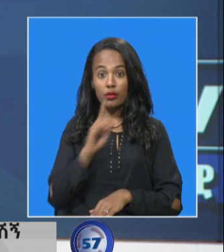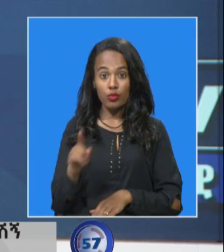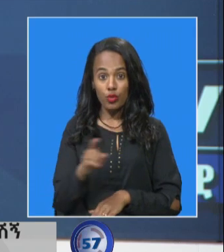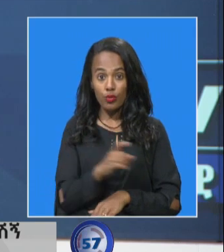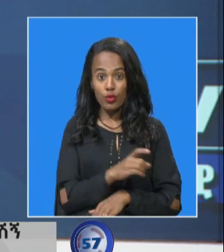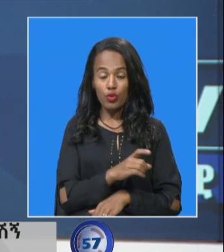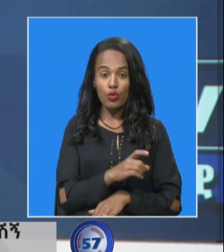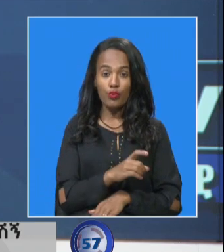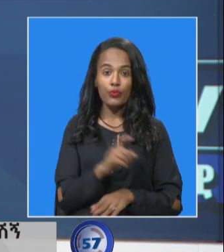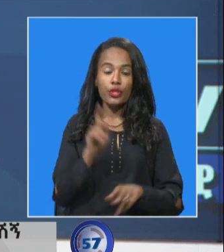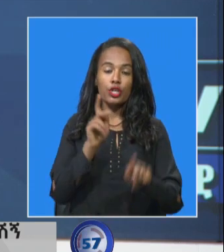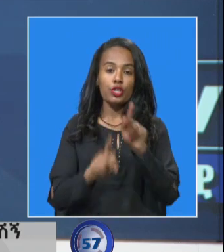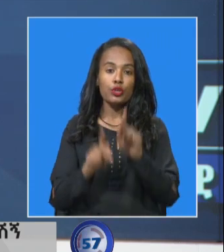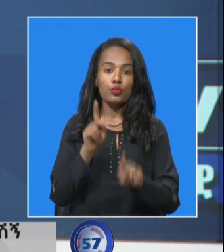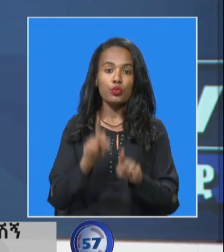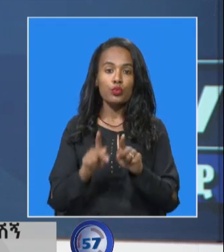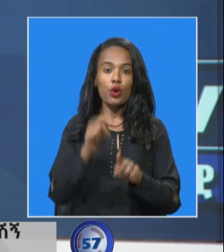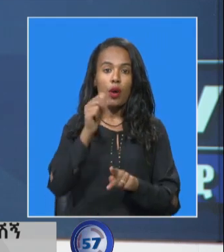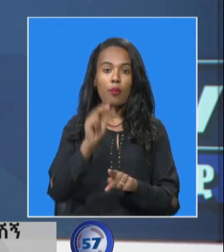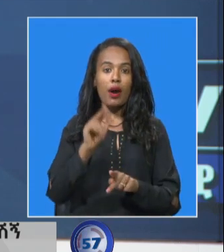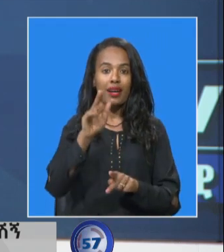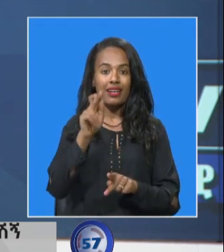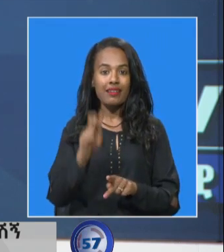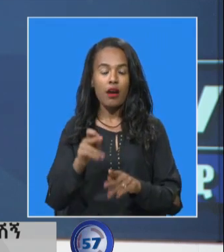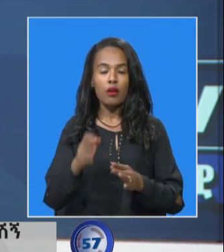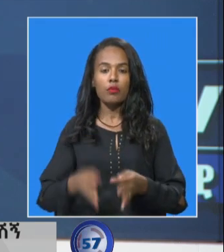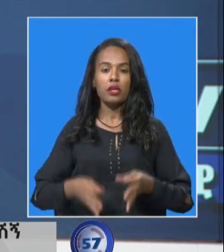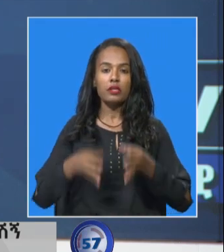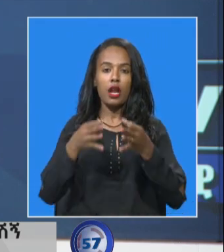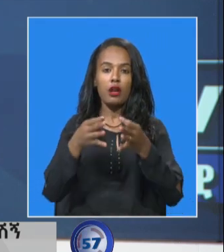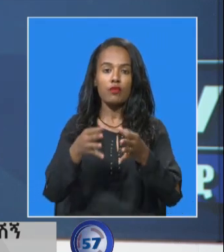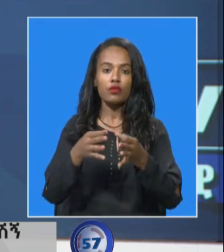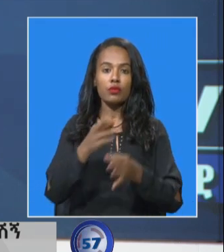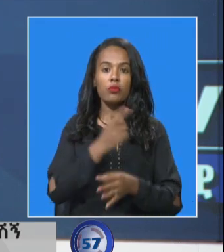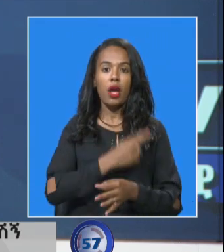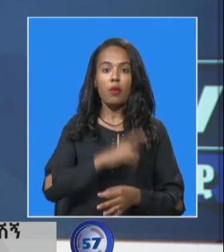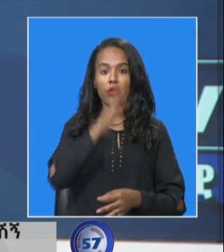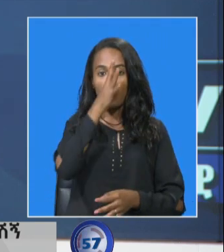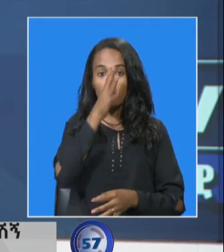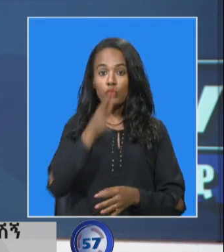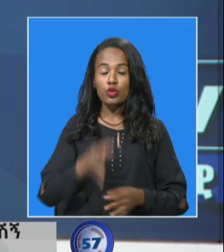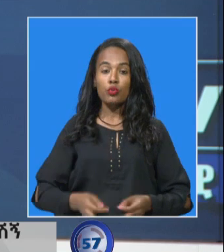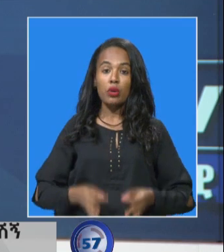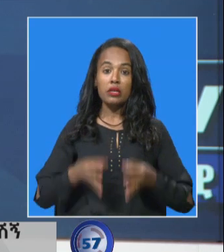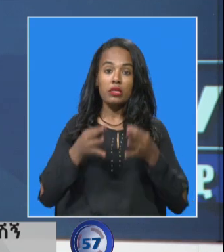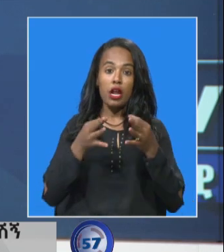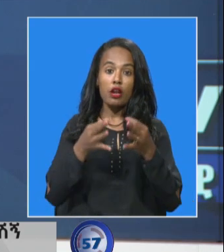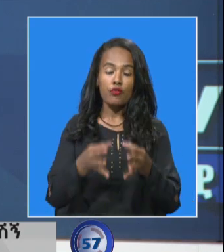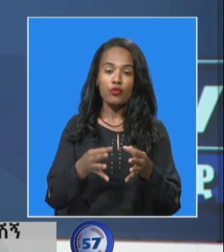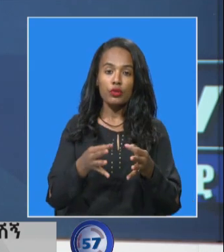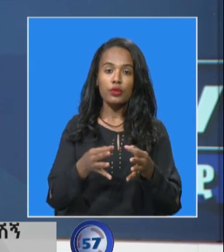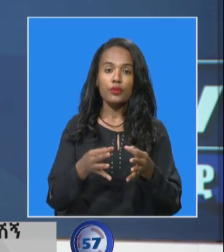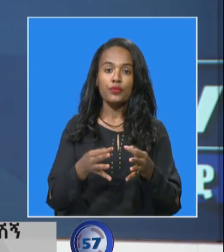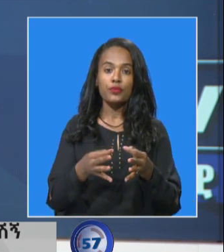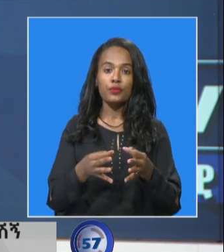የሚሆነውና ህዝቡ አባገዳዎች የሚያስተላልፉትን የሃይማኖት አባቶች የሚያስተላልፉትን